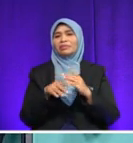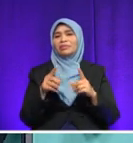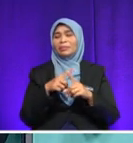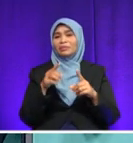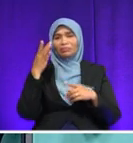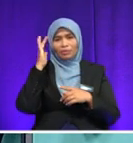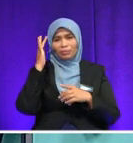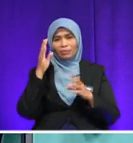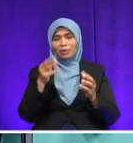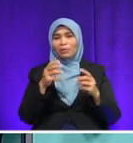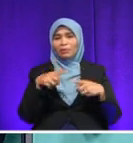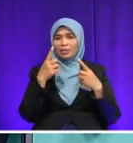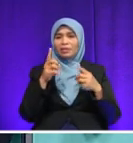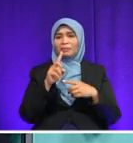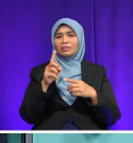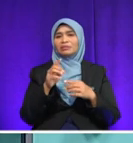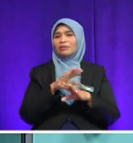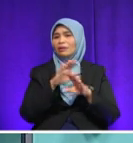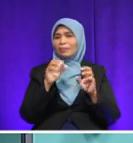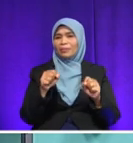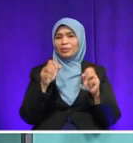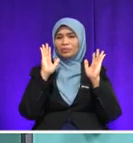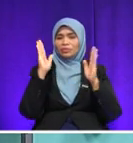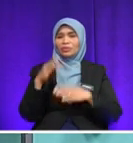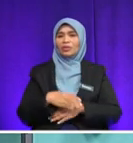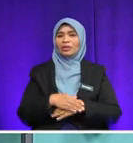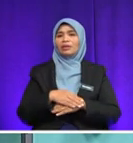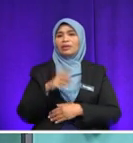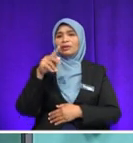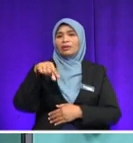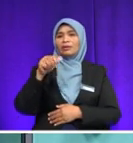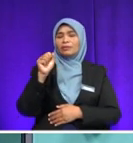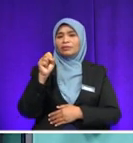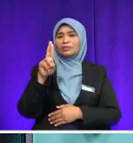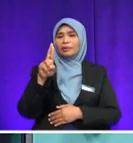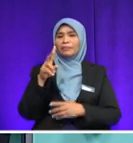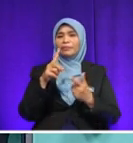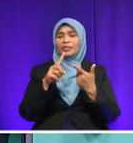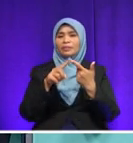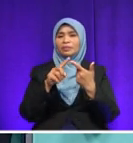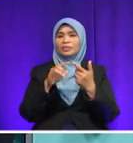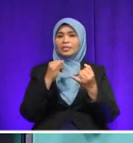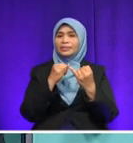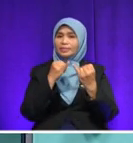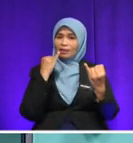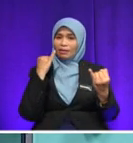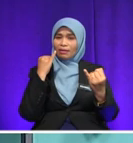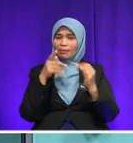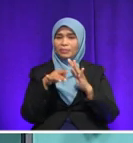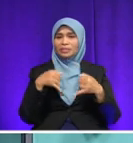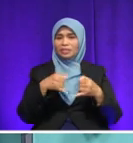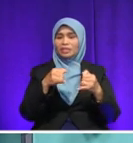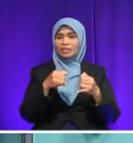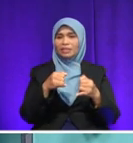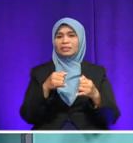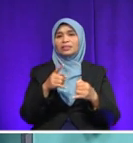tak ada tujuh maka dia tidak boleh salat qasar pendekkan yang kedua jarak perjalanannya itu mesti